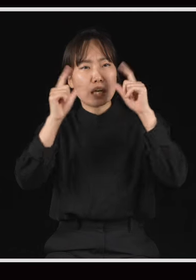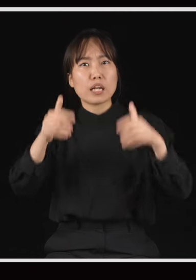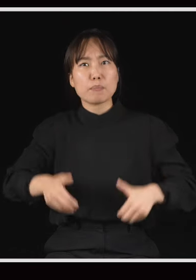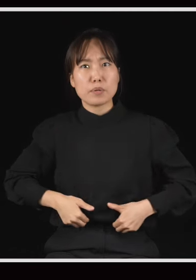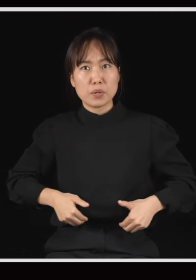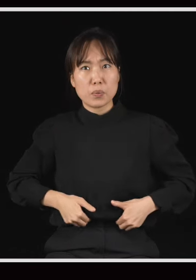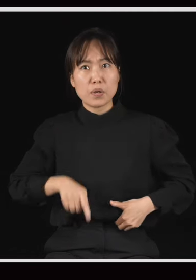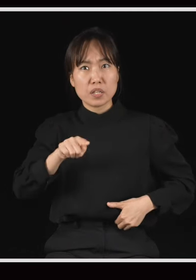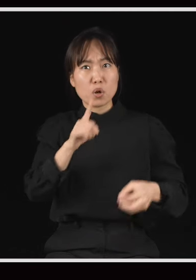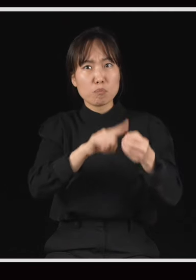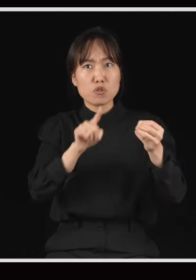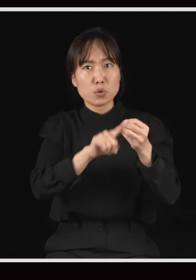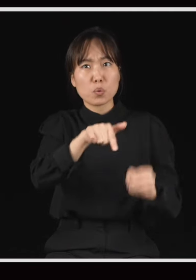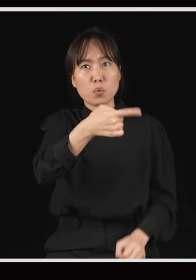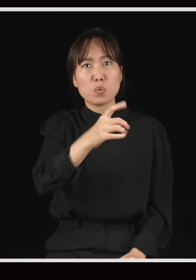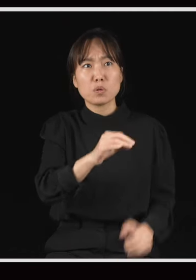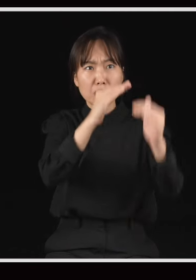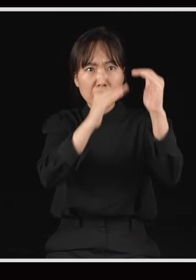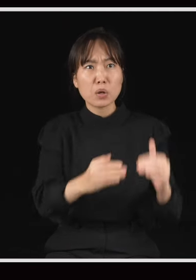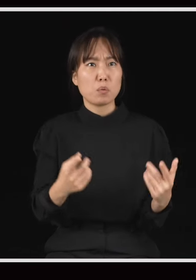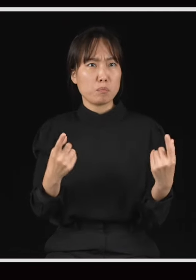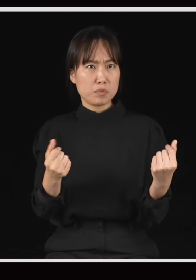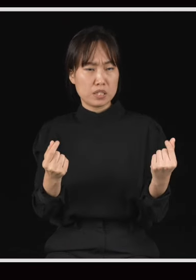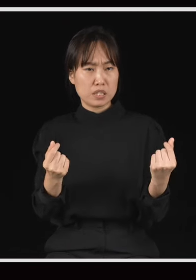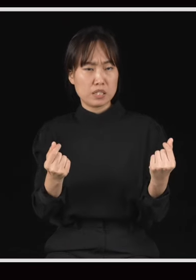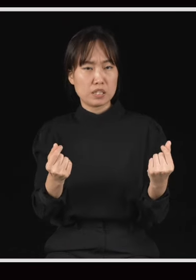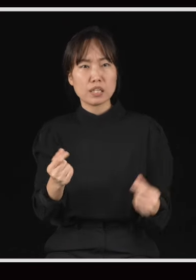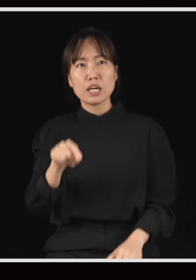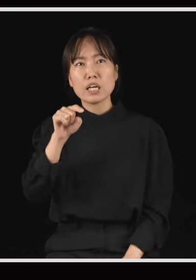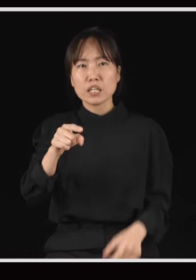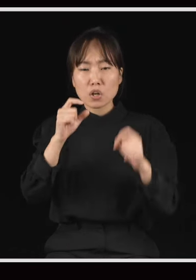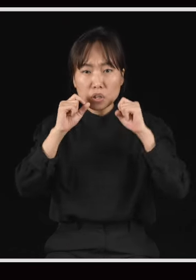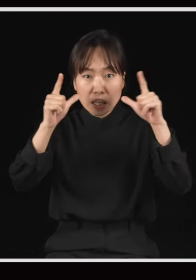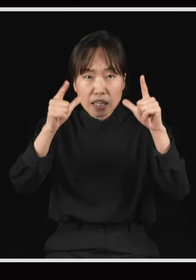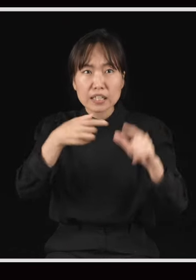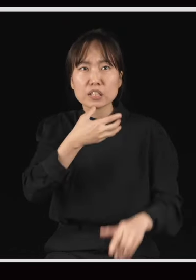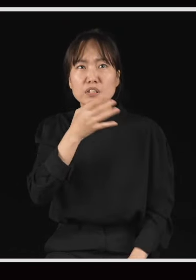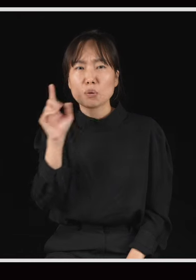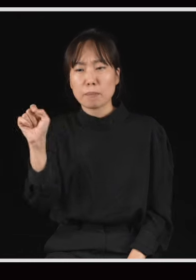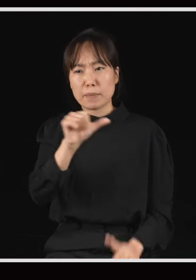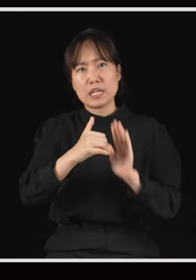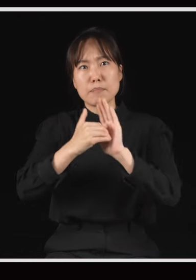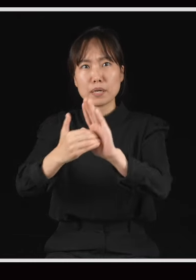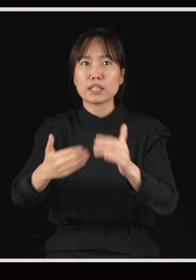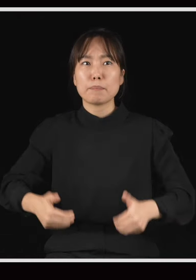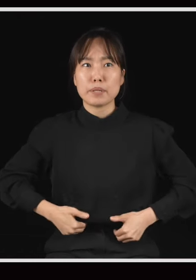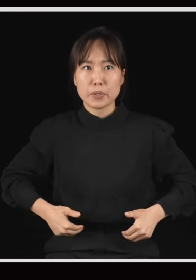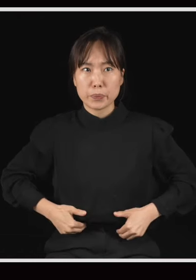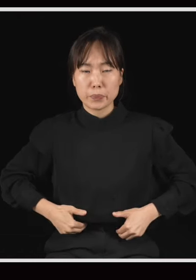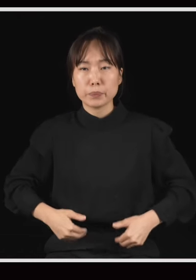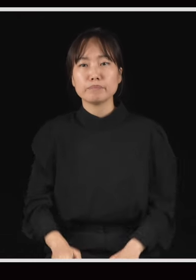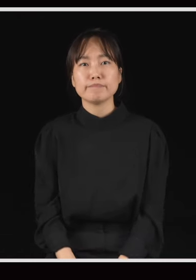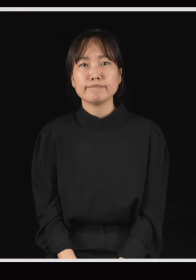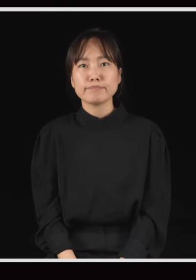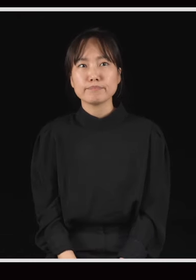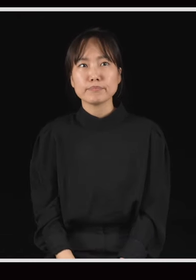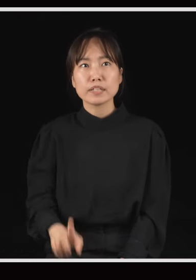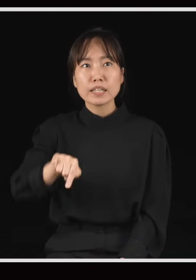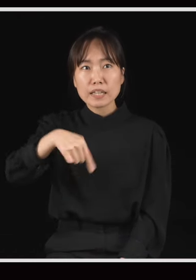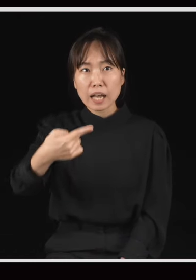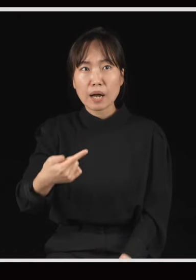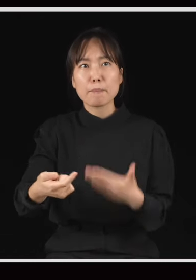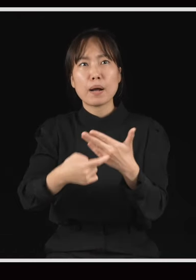같은 거죠. 이런 것들을 이해를 해서 가속노화의 악순환 사이클을 차단을 시켜야 됩니다. 그 다음에 이제 마음